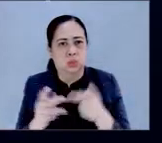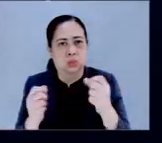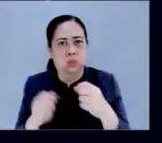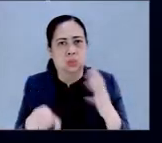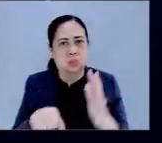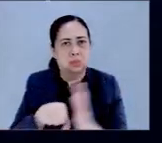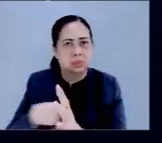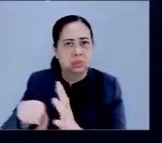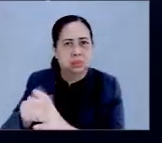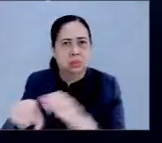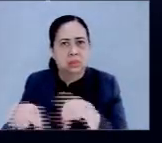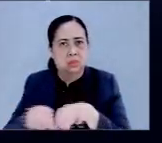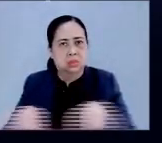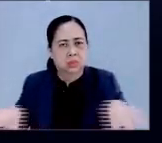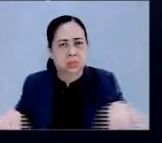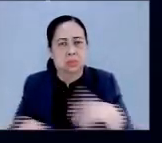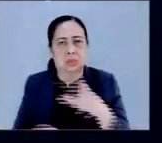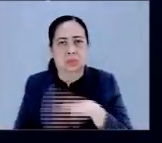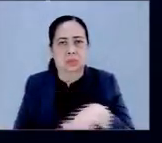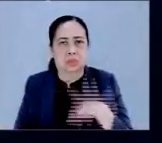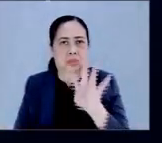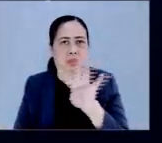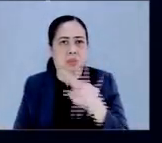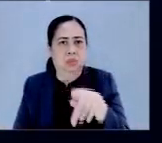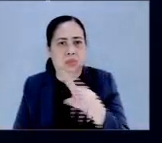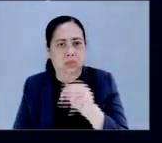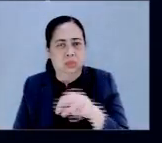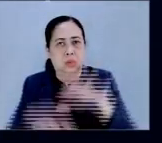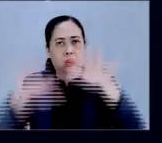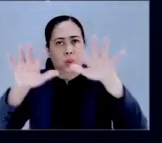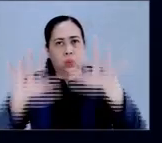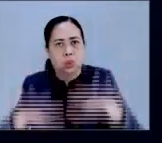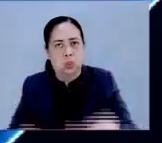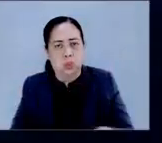kanal. Pasado alas 4 na ng hapon nang humupa ang baha.